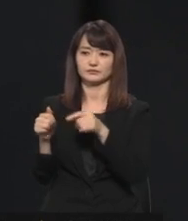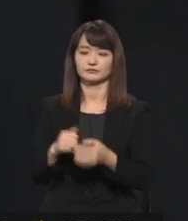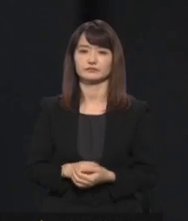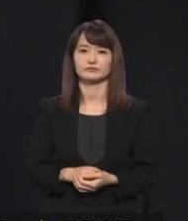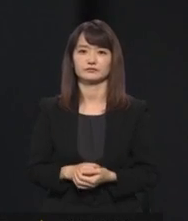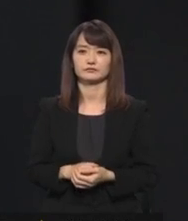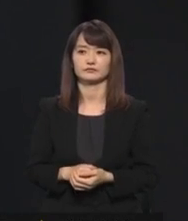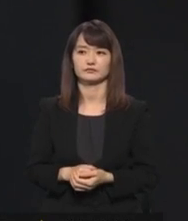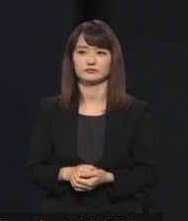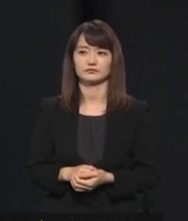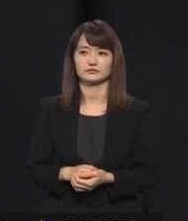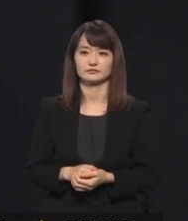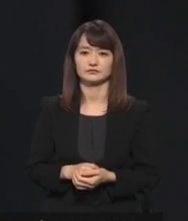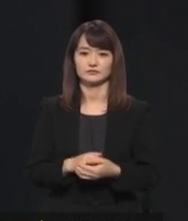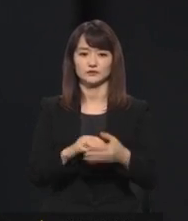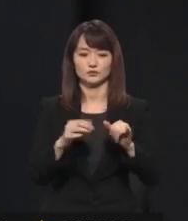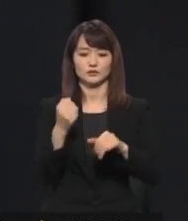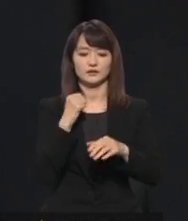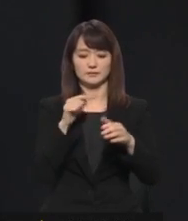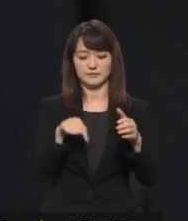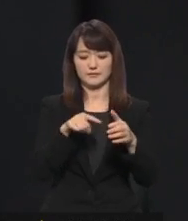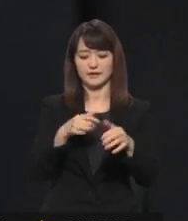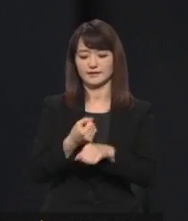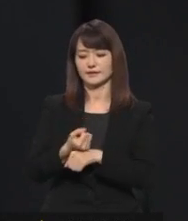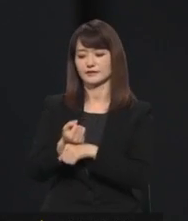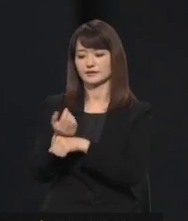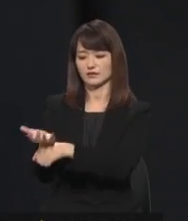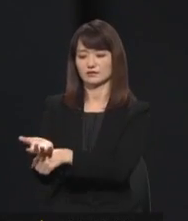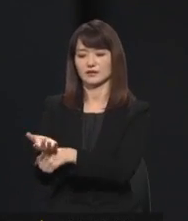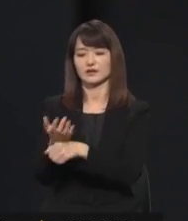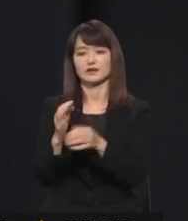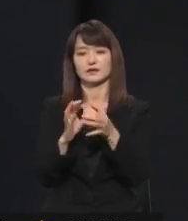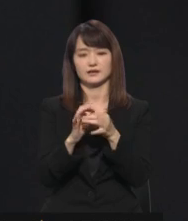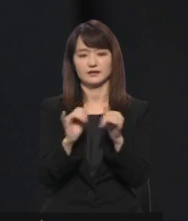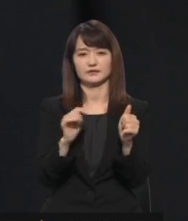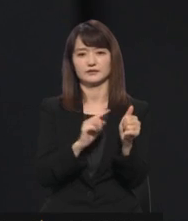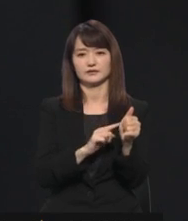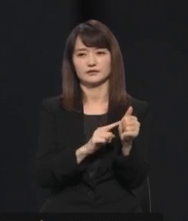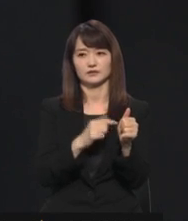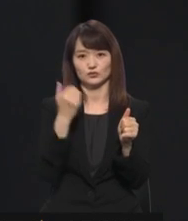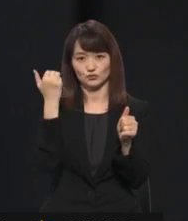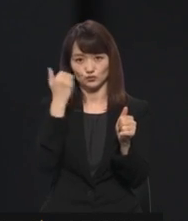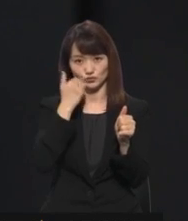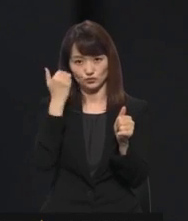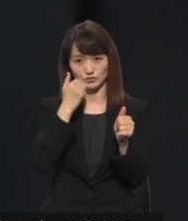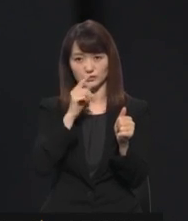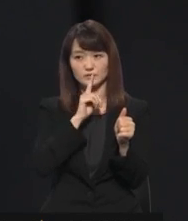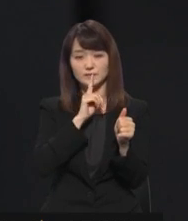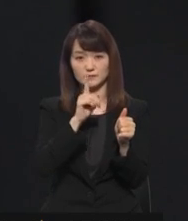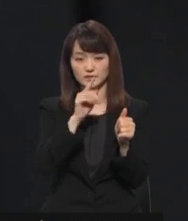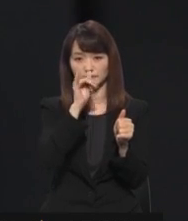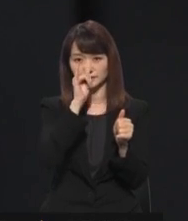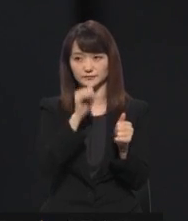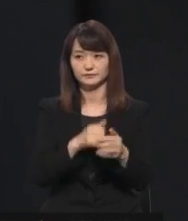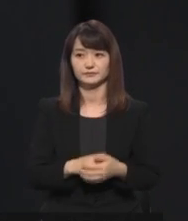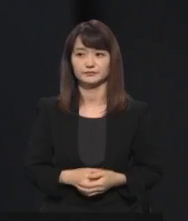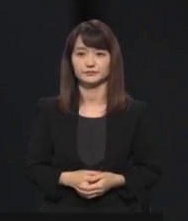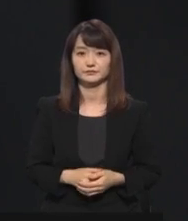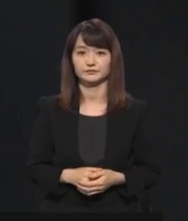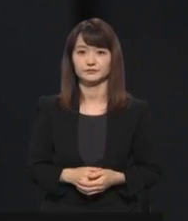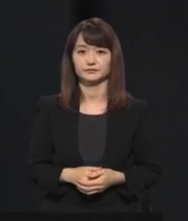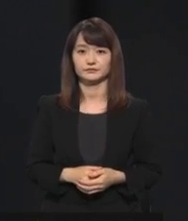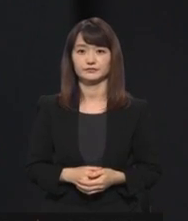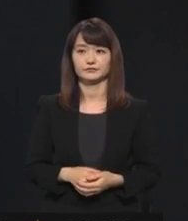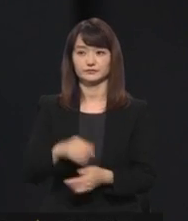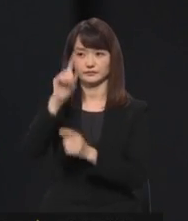전달 할 만한 위치에 있는 혹은 관계에 있는 그런 사람일 거예요 그와 관련되서 뭐 누구 다 이런 얘기까지 도 나왔어 짠 쓰니 속 전 대표와 도